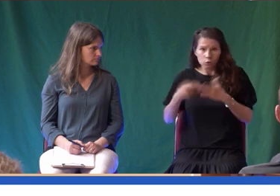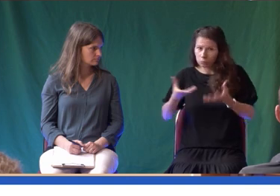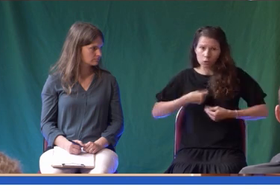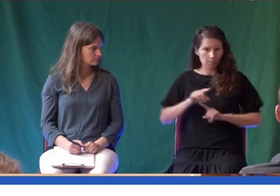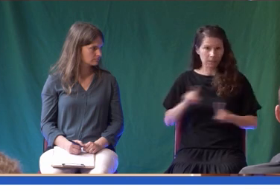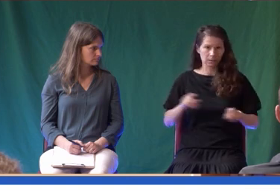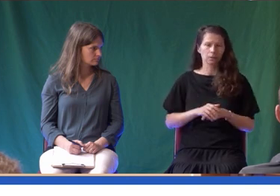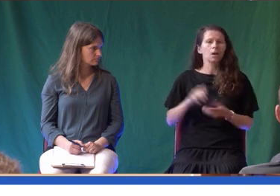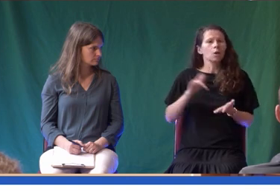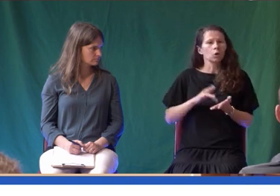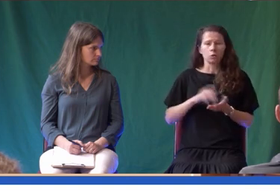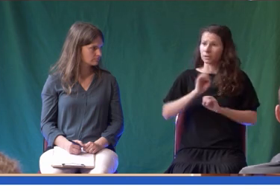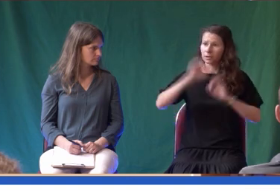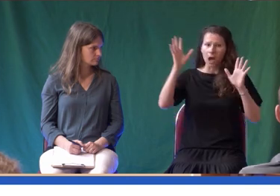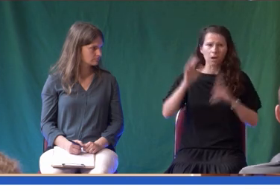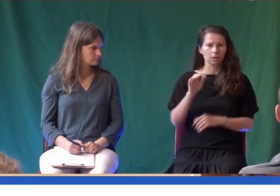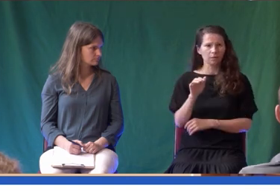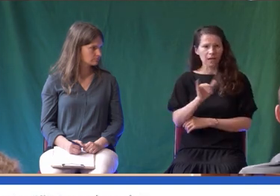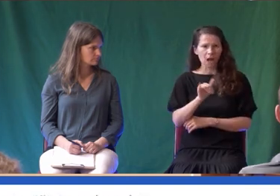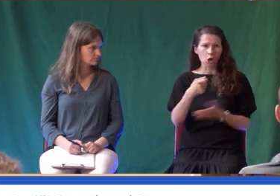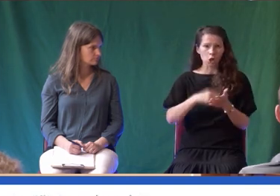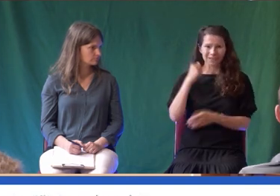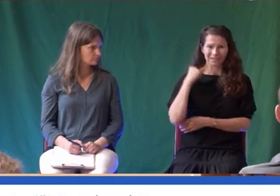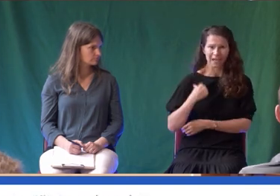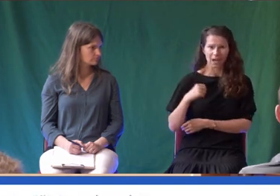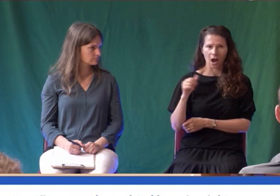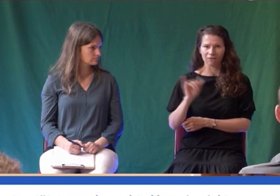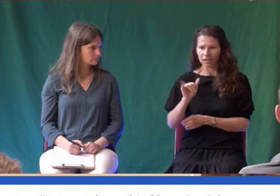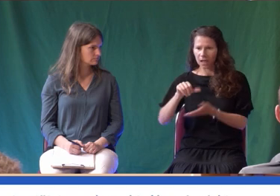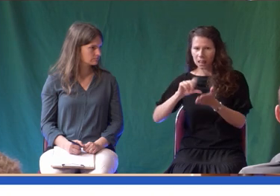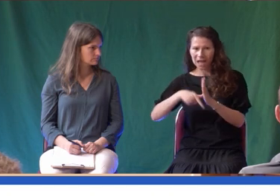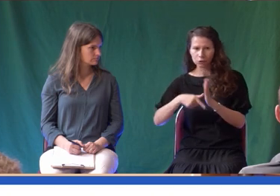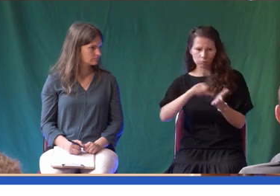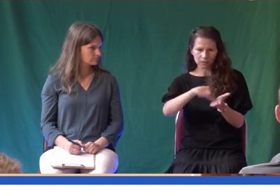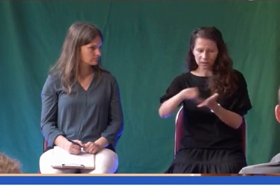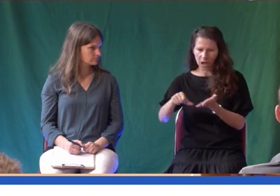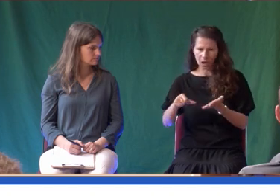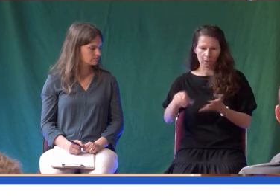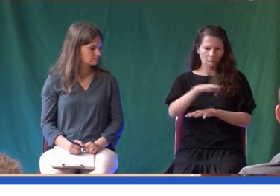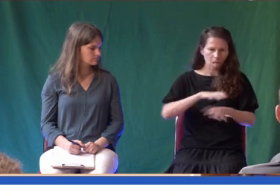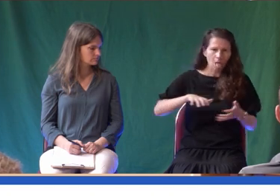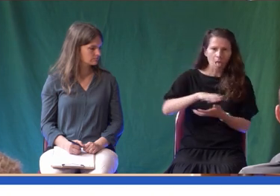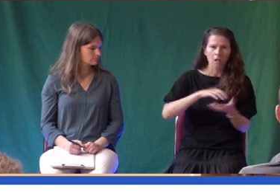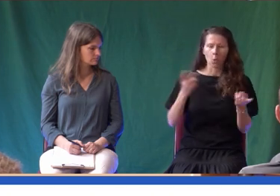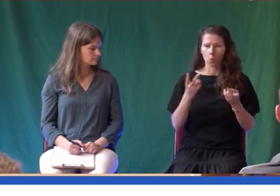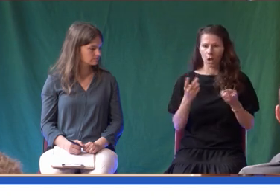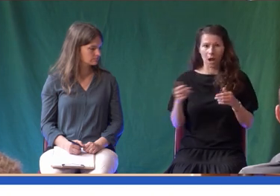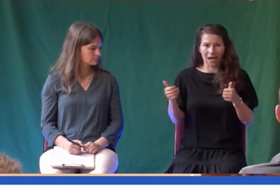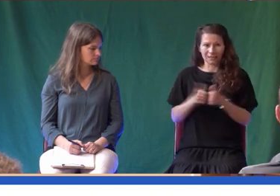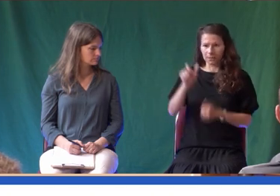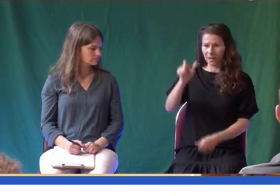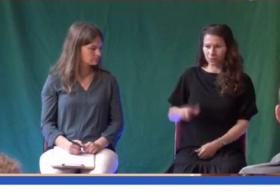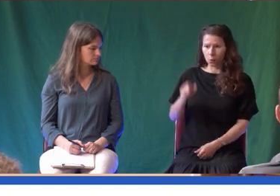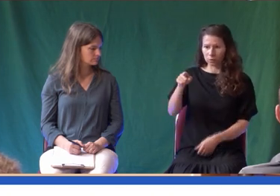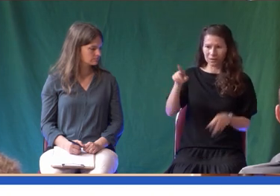weil nicht klar ist welcher Kostenträger für welche Leistungen zuständig ist oder weil es keine geeigneten Assistenz Personen und